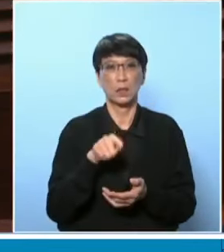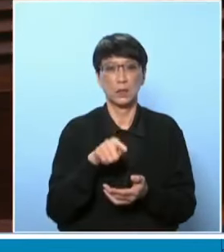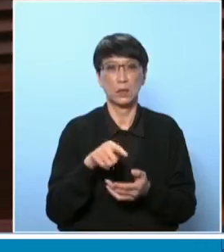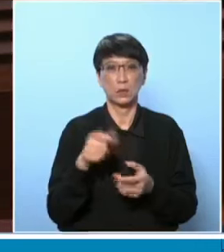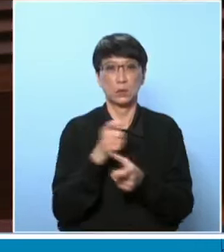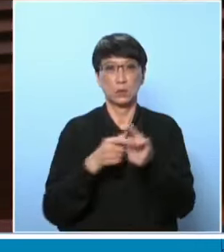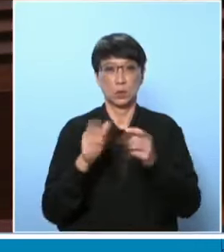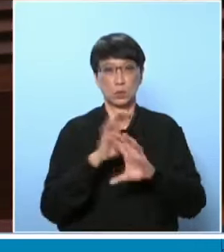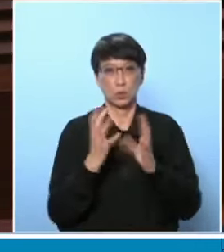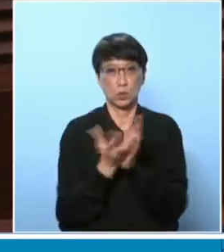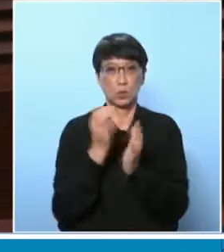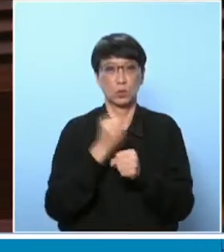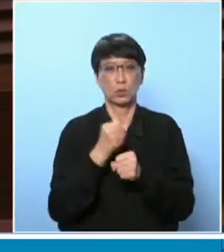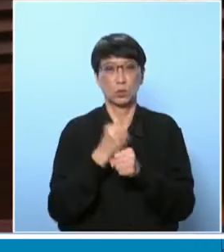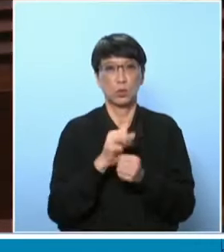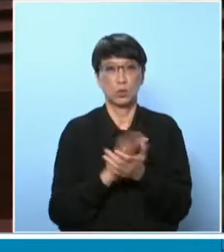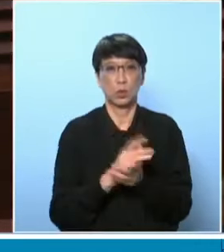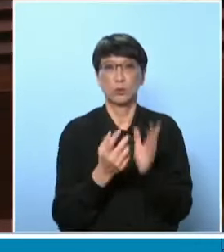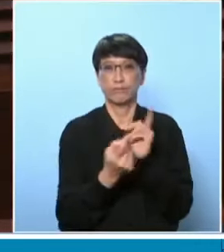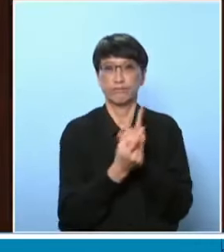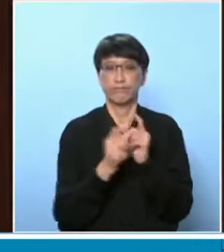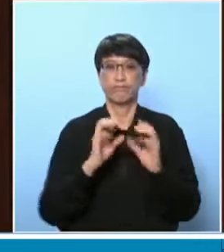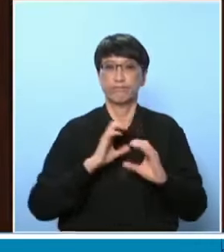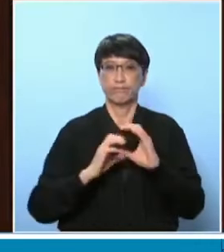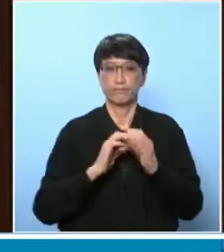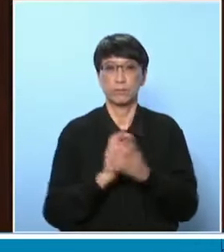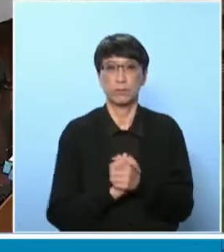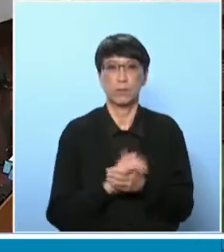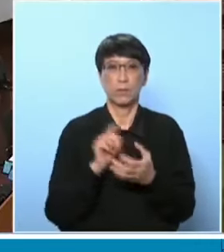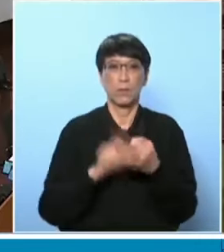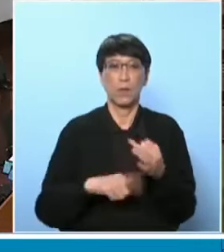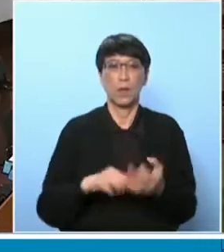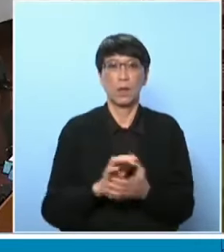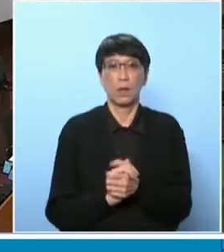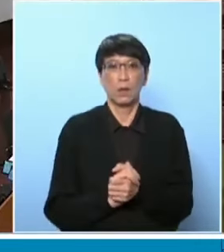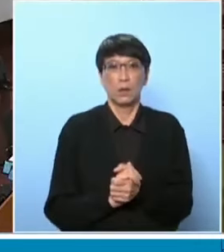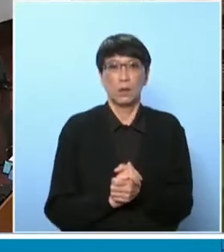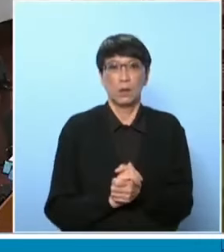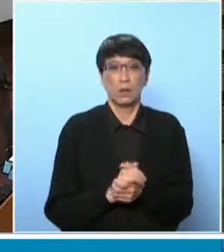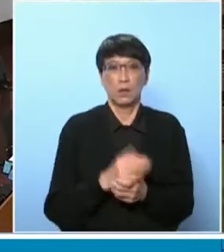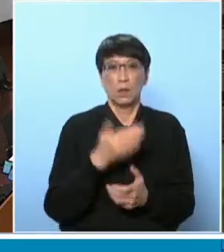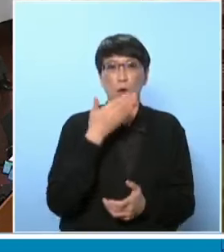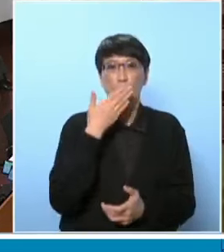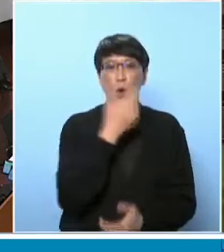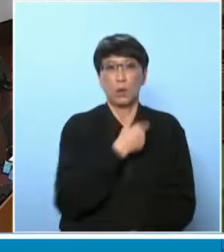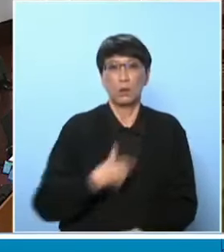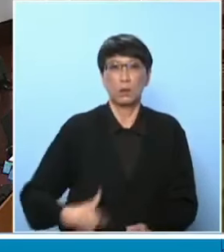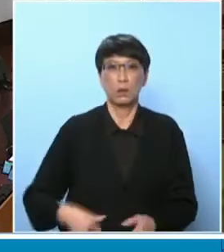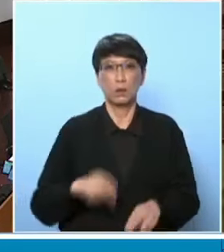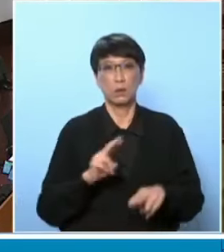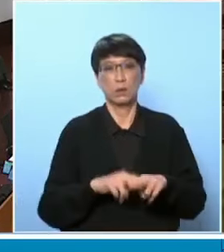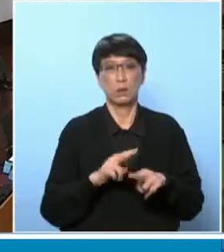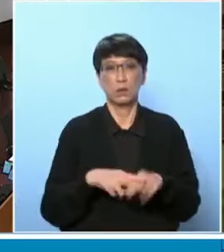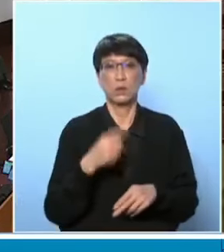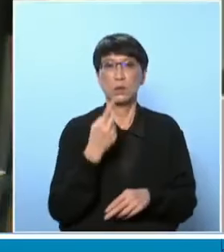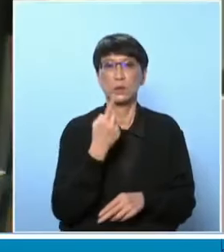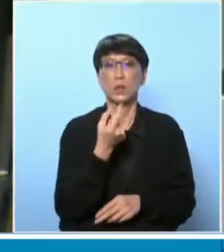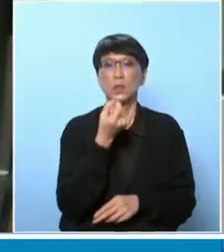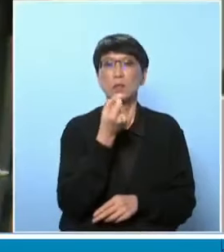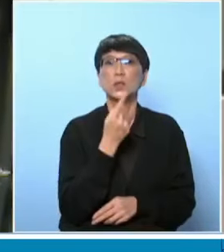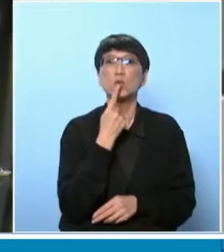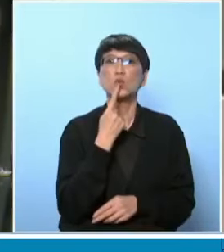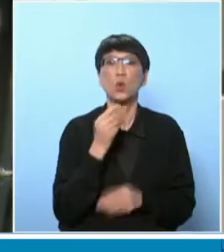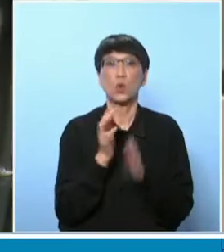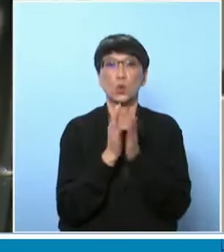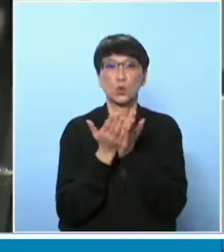業裏邊。這個我哋會繼續同業界保持溝通。 何敬康議員， 多謝主席。內地的小紅書經常是